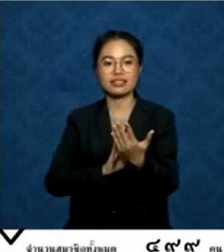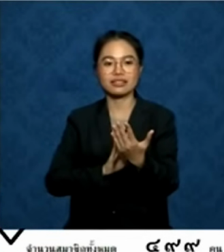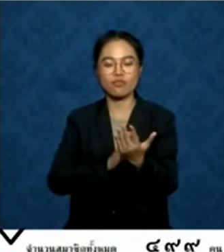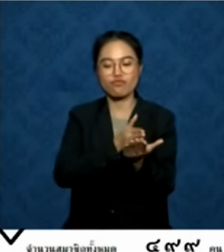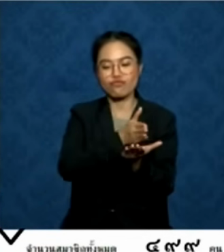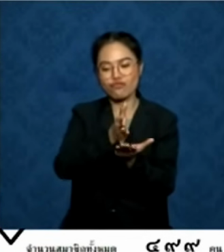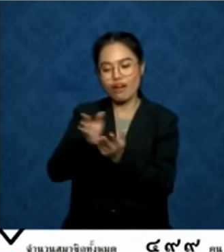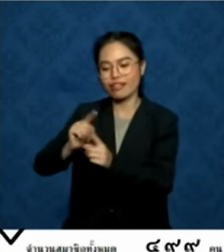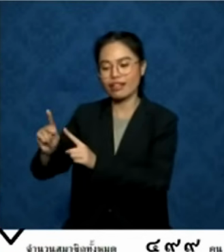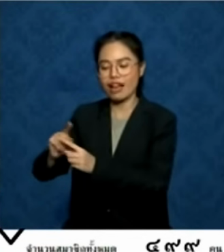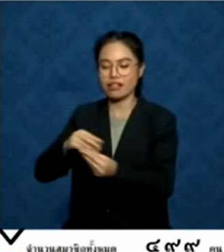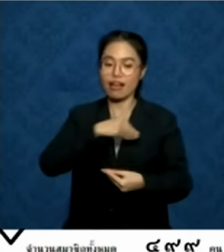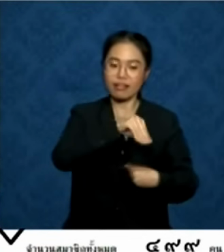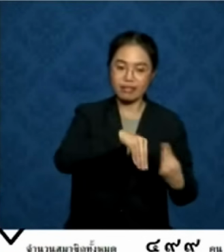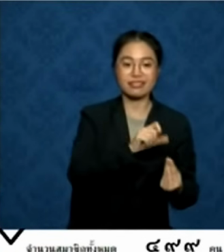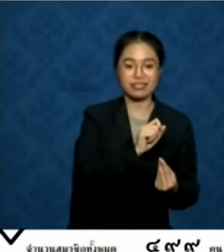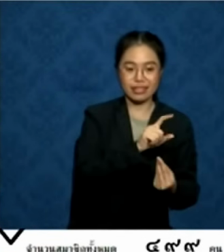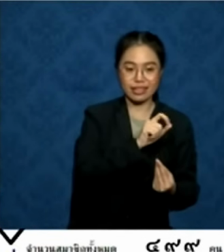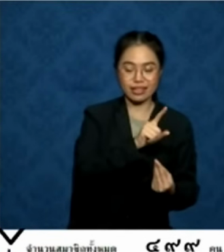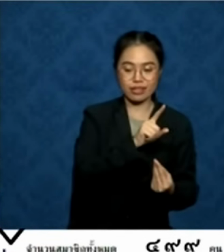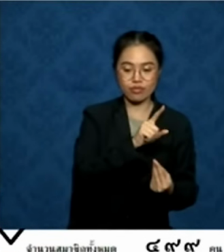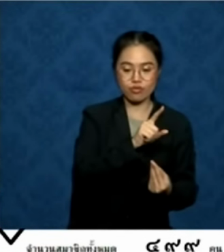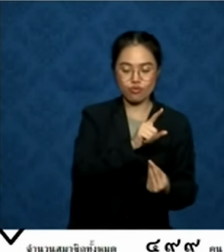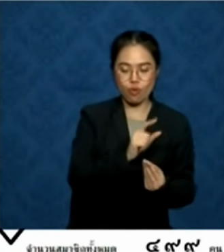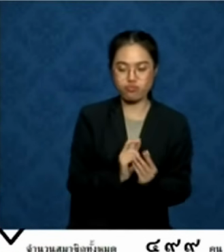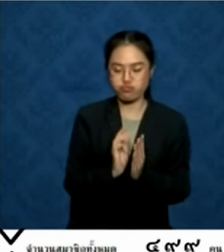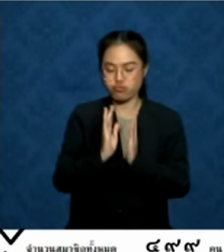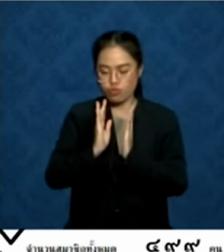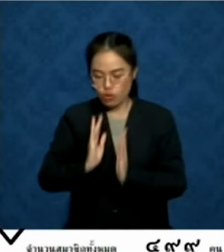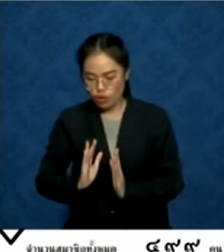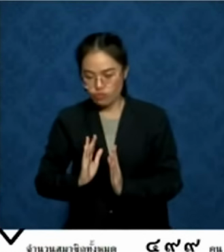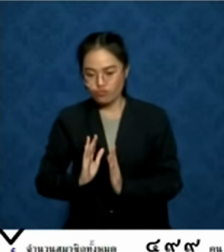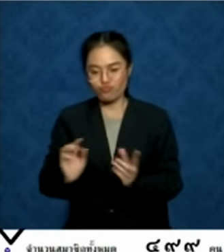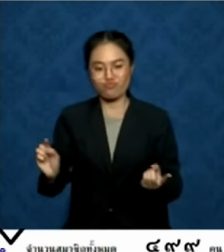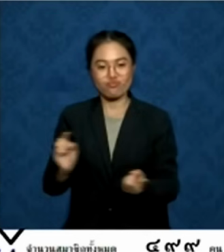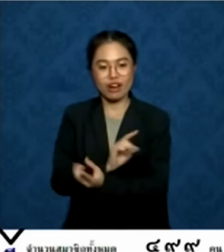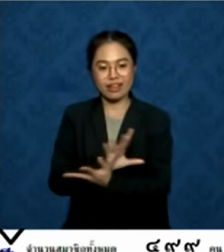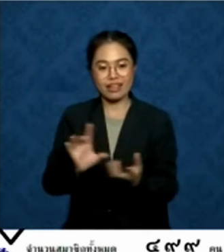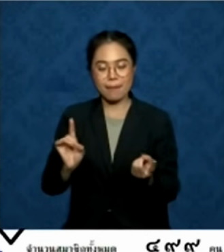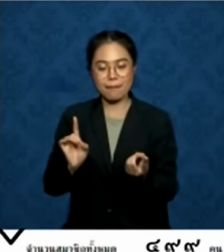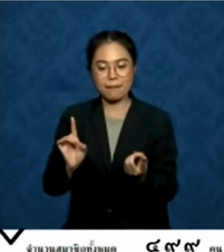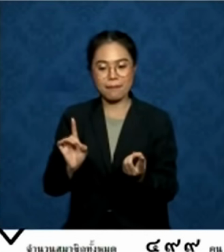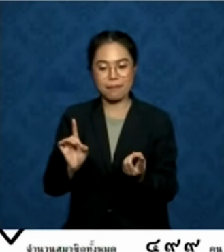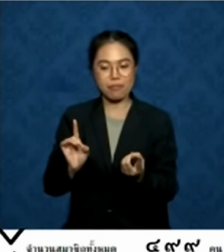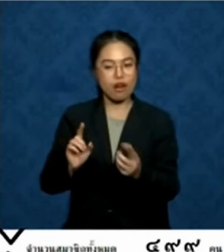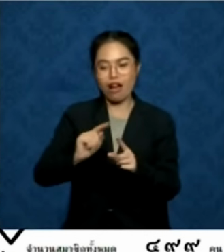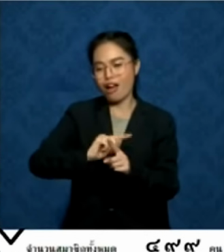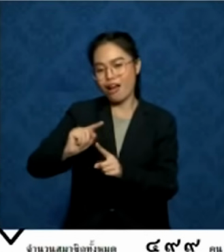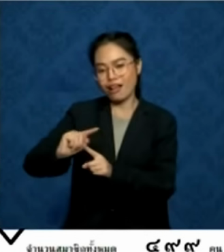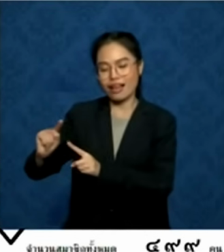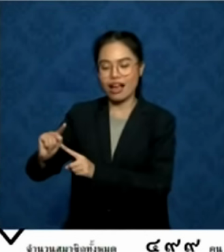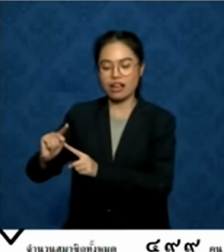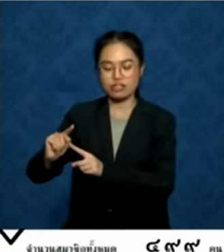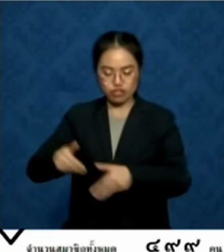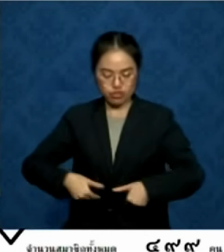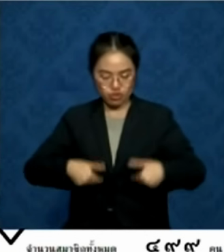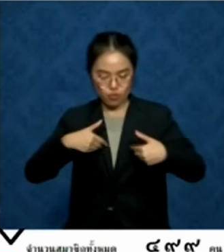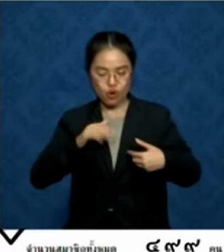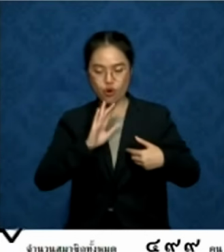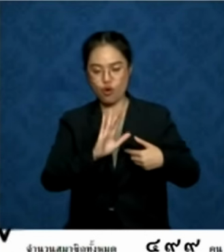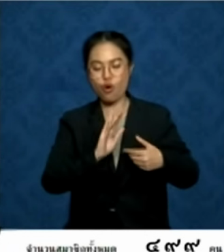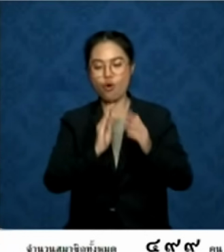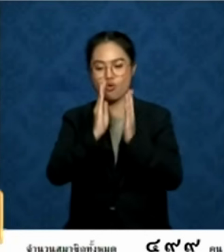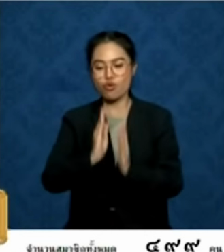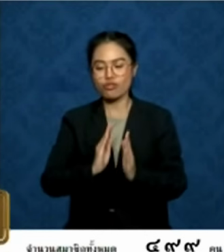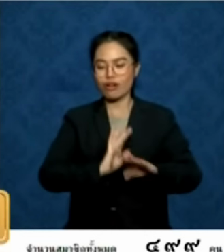ทั้งด้านเศรษฐกิจอัตลักษณ์วัฒนธรรมประเพณีวิถีชีวิตและทรัพย